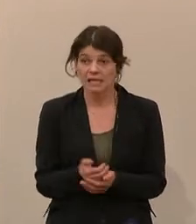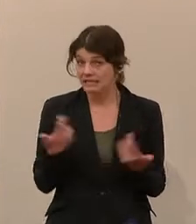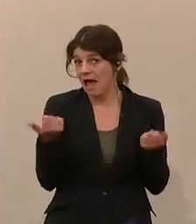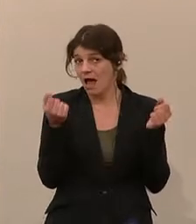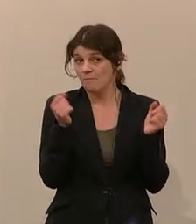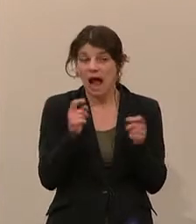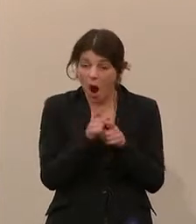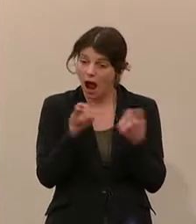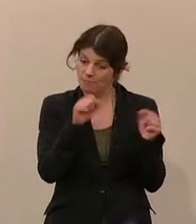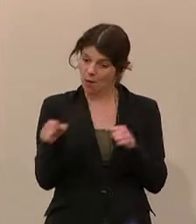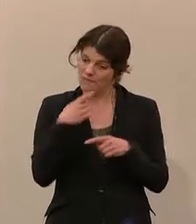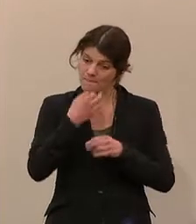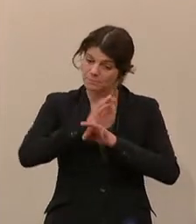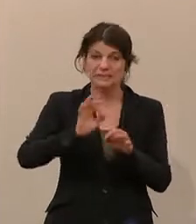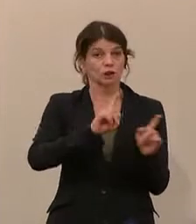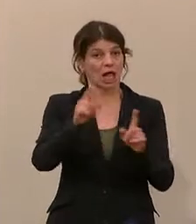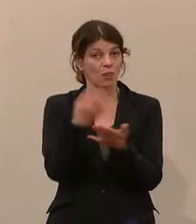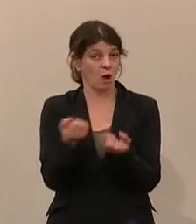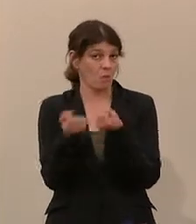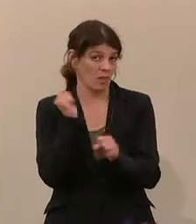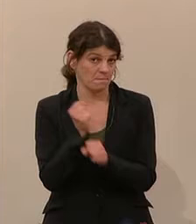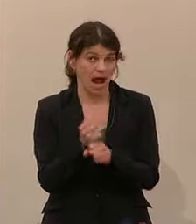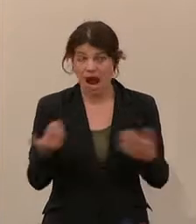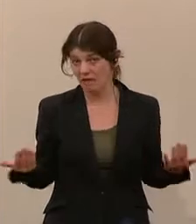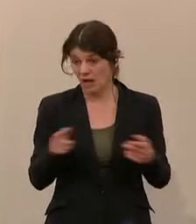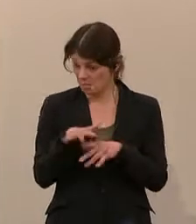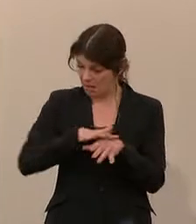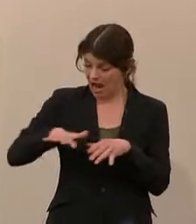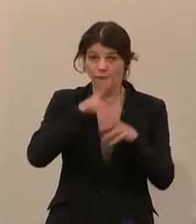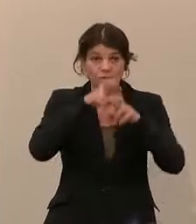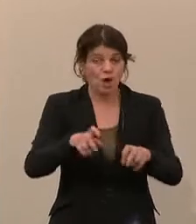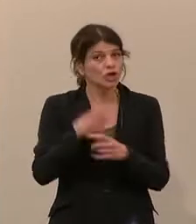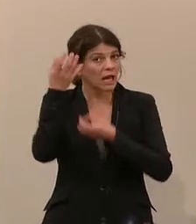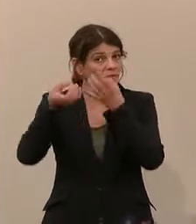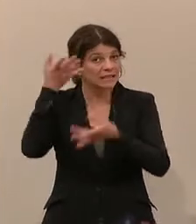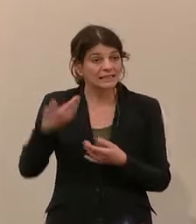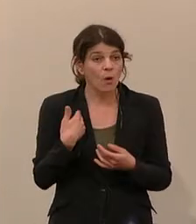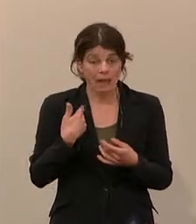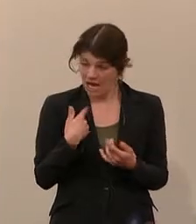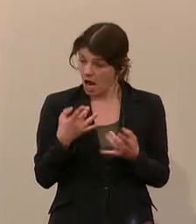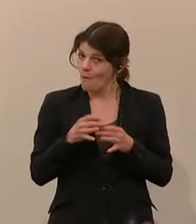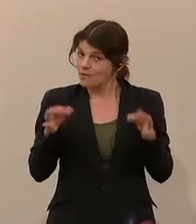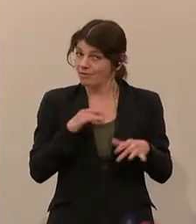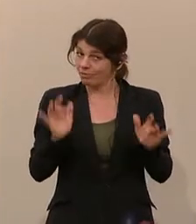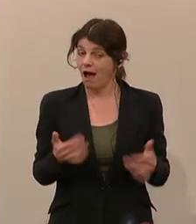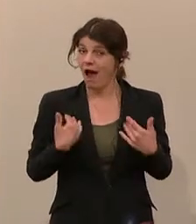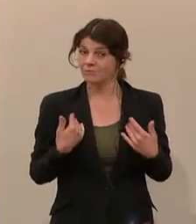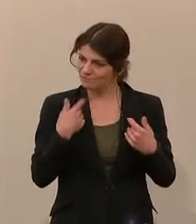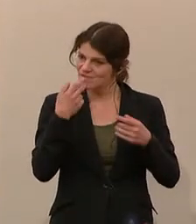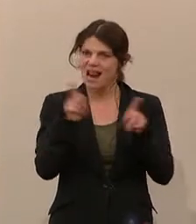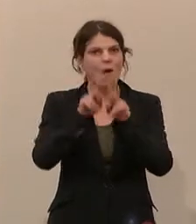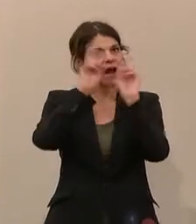der Standortpolitik, weil wir natürlich im Rahmen auch der Forschung und Innovation großes Interesse daran haben, dass sich